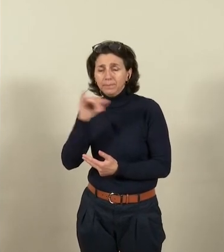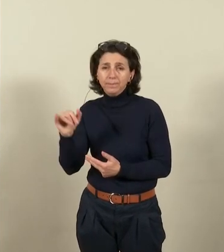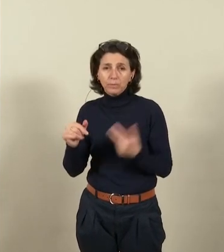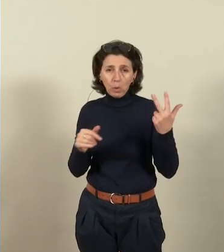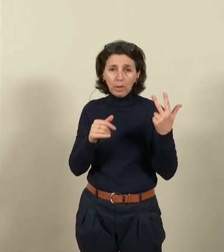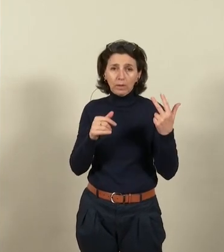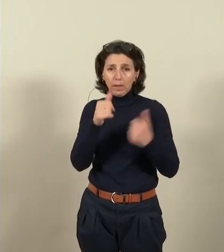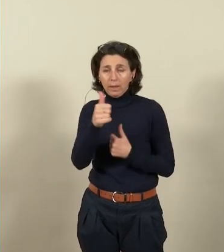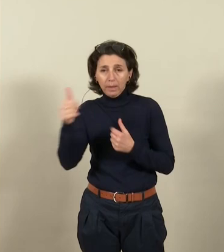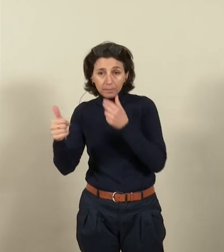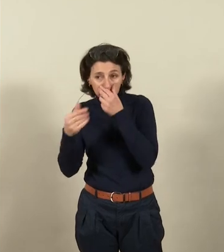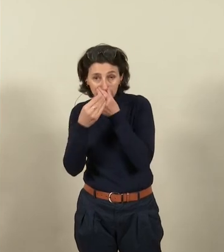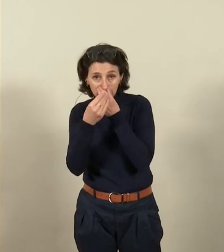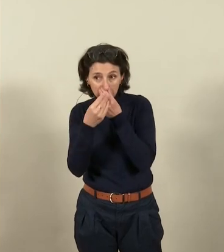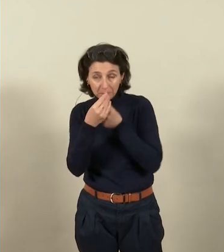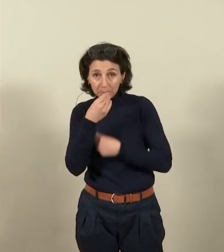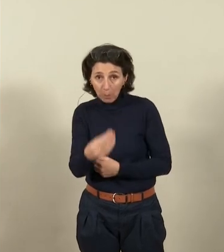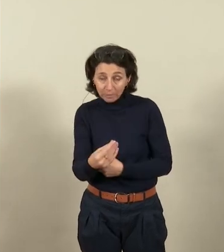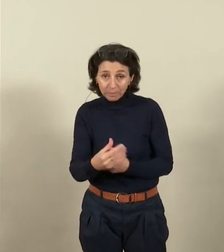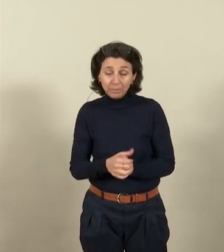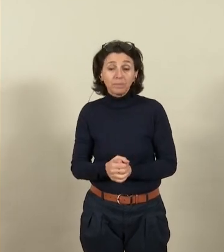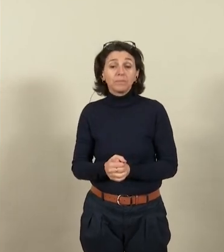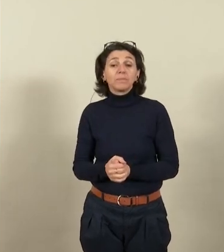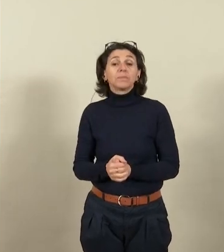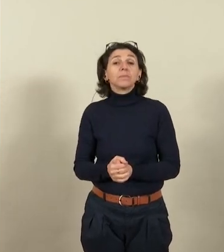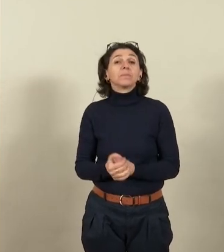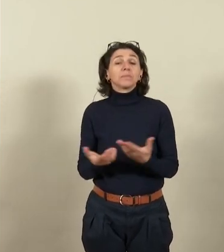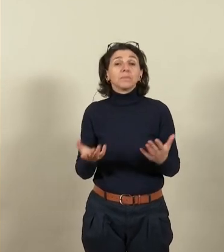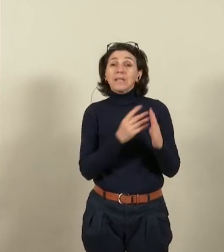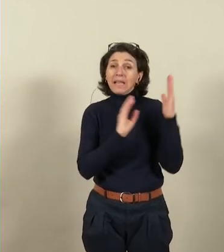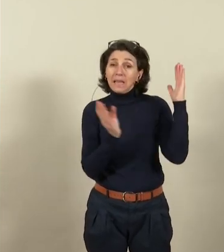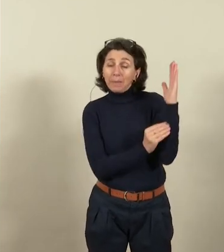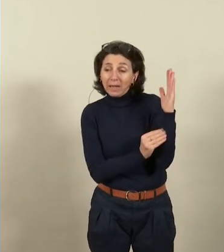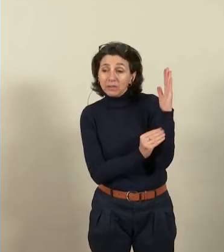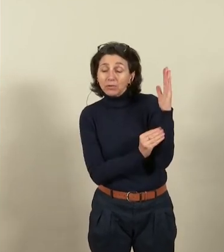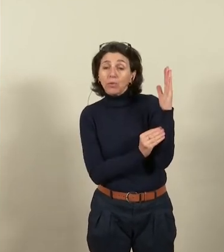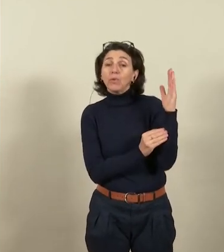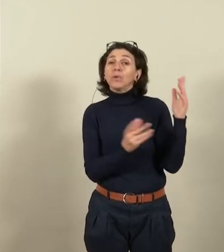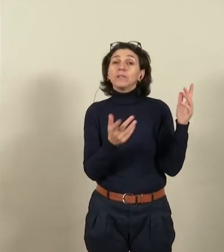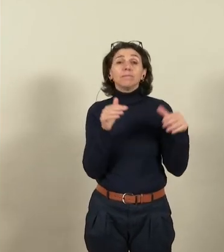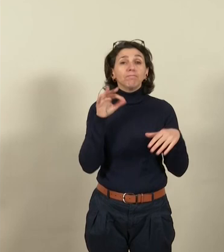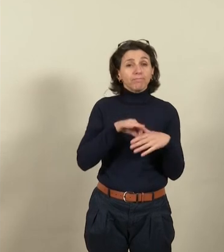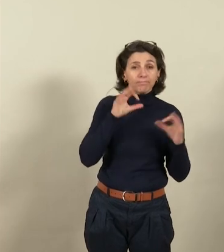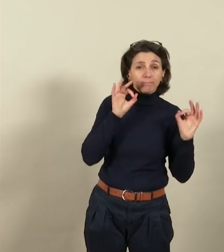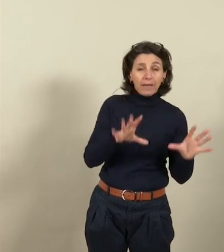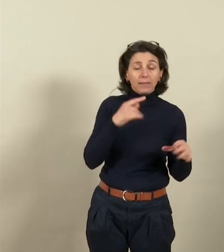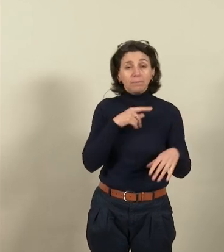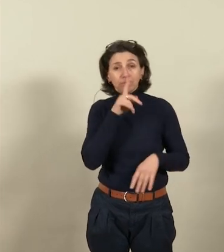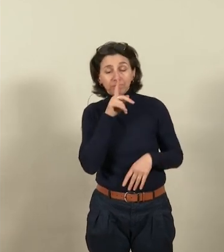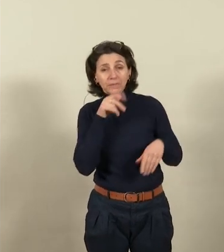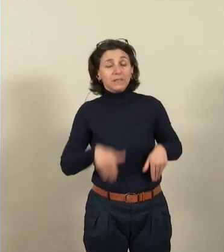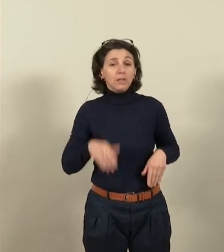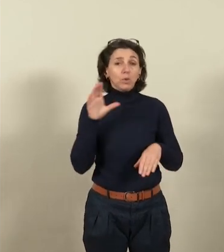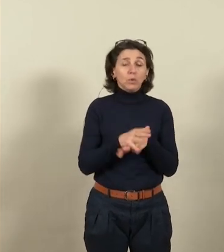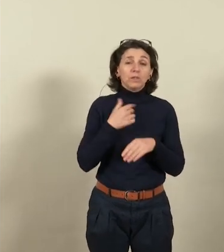311 c'est bon je mets la délibération au voix avec les désignations ainsi faites qui ne prend pas part au vote qui s'abstient qui vote contre